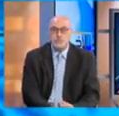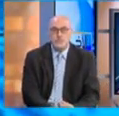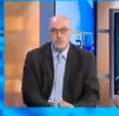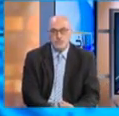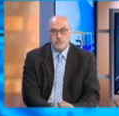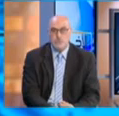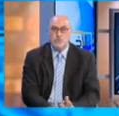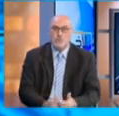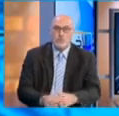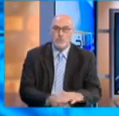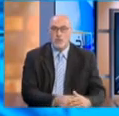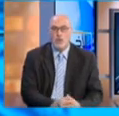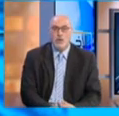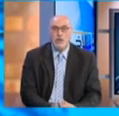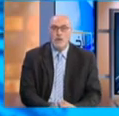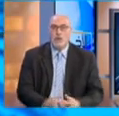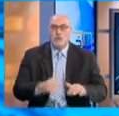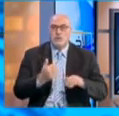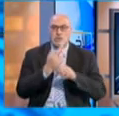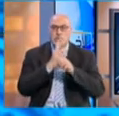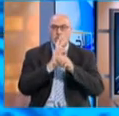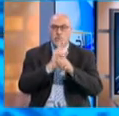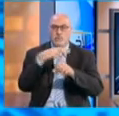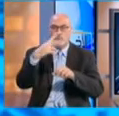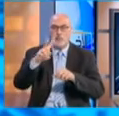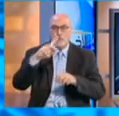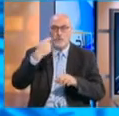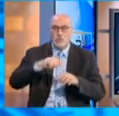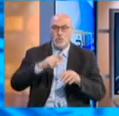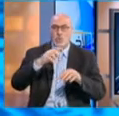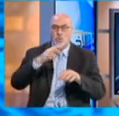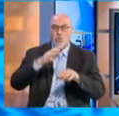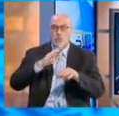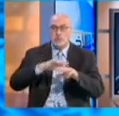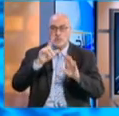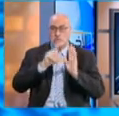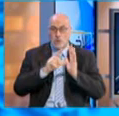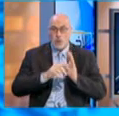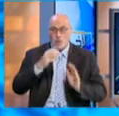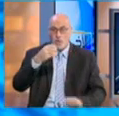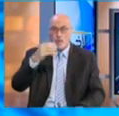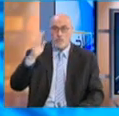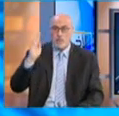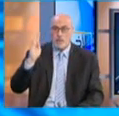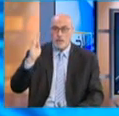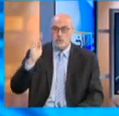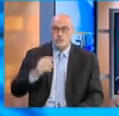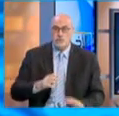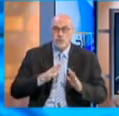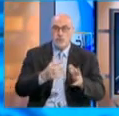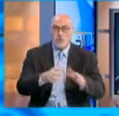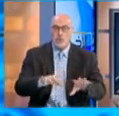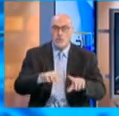تشارك الجزائر ممثلة في رئيس المحكمة الدستورية عمر بالحاج في ندوة بمناسبة إحياء